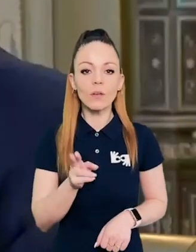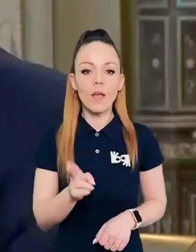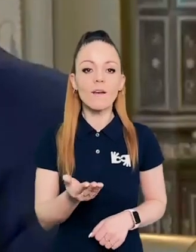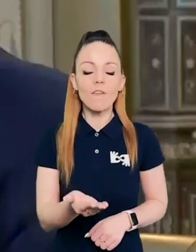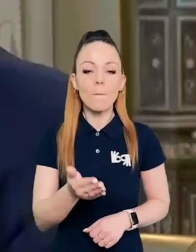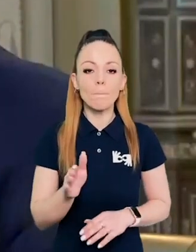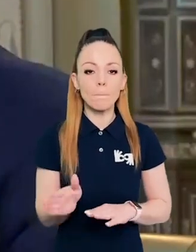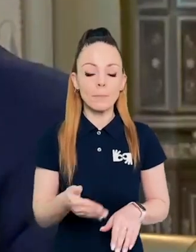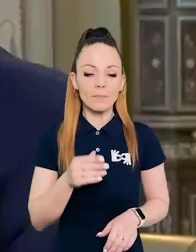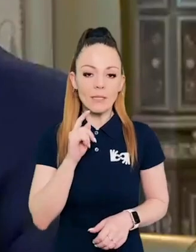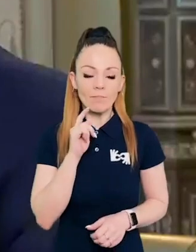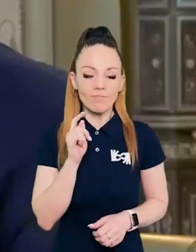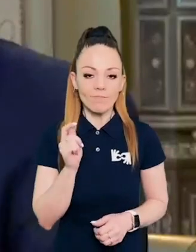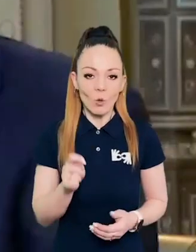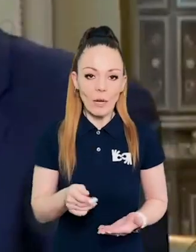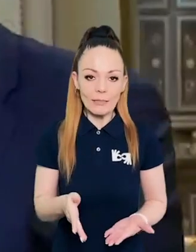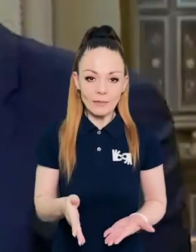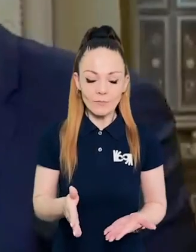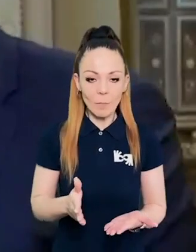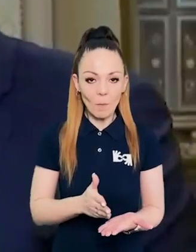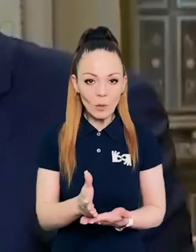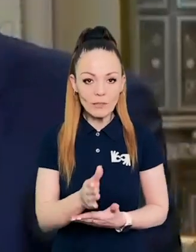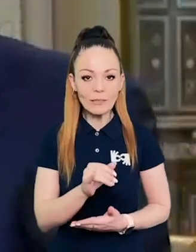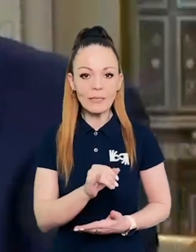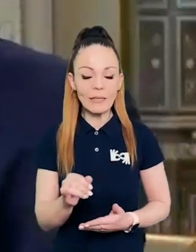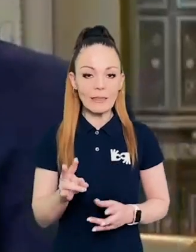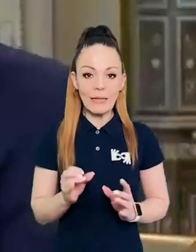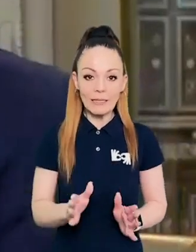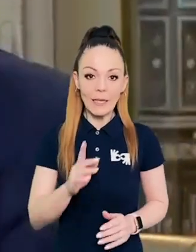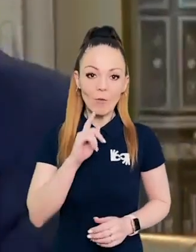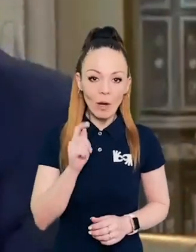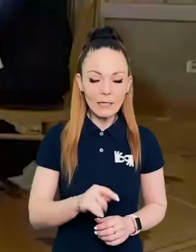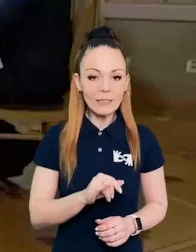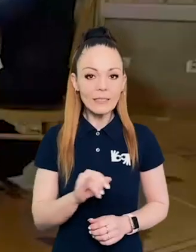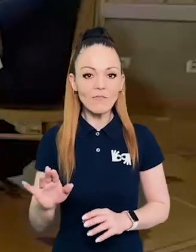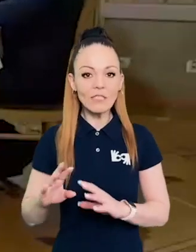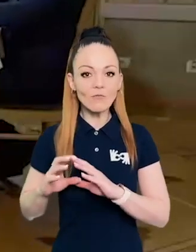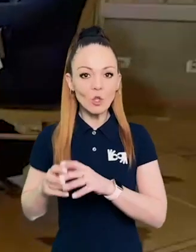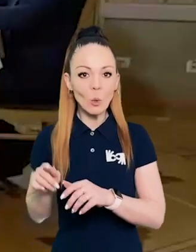Як вам в українській політиці і навіть не тільки в українській, але й в світовій?